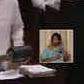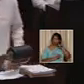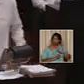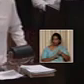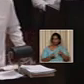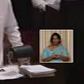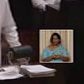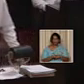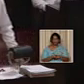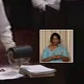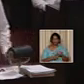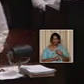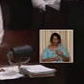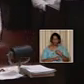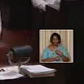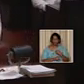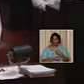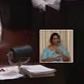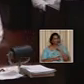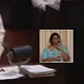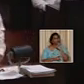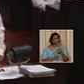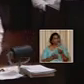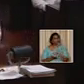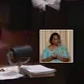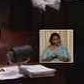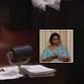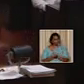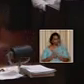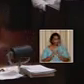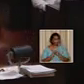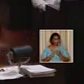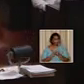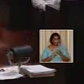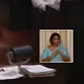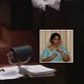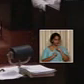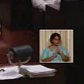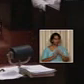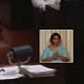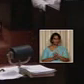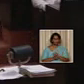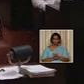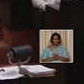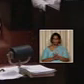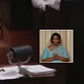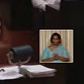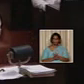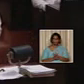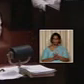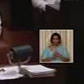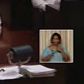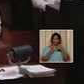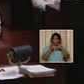මත මම ඉල්ලීමක් කරනවා තවත් ගැටලුවක් ඉදිරිපත් කරන්න. මම ඒක ඔබතුමා උත්තර